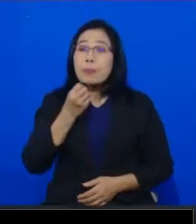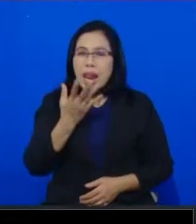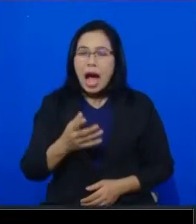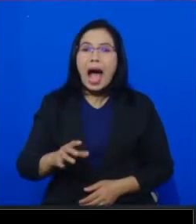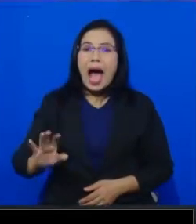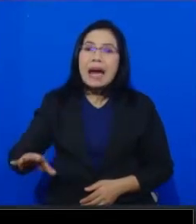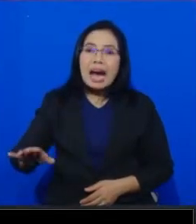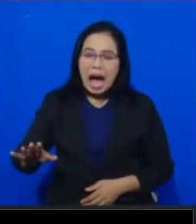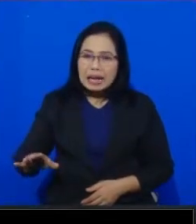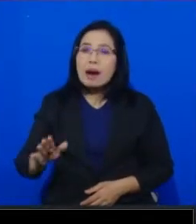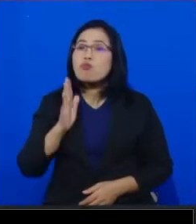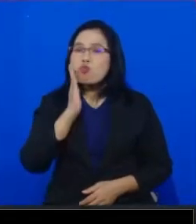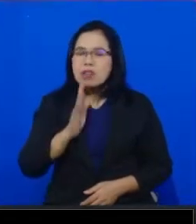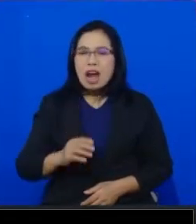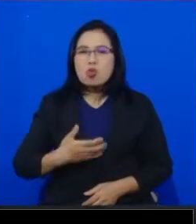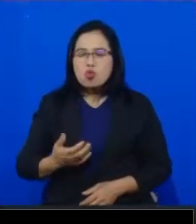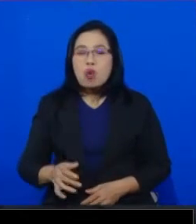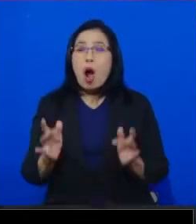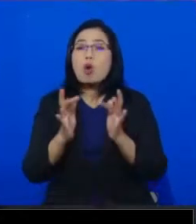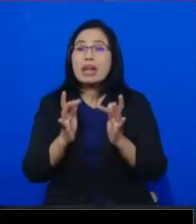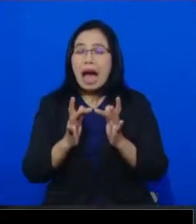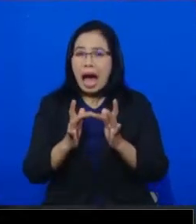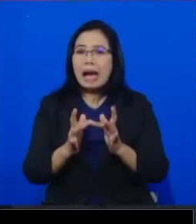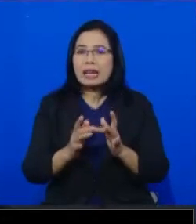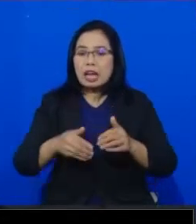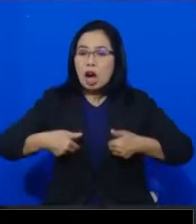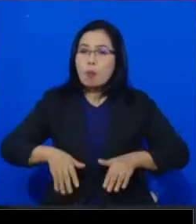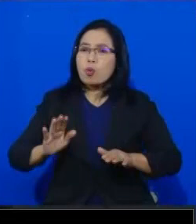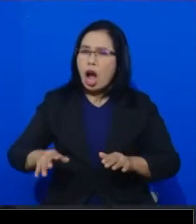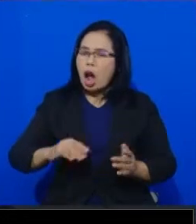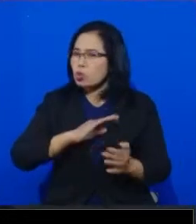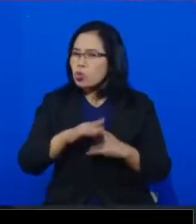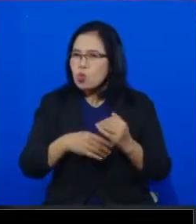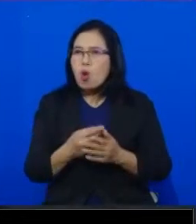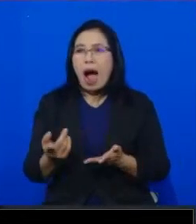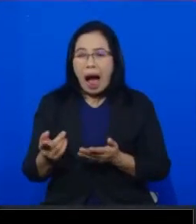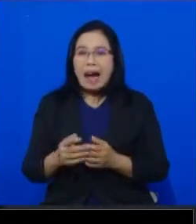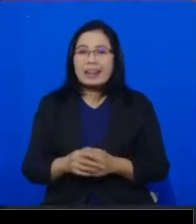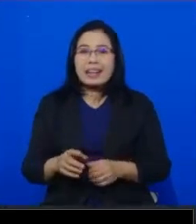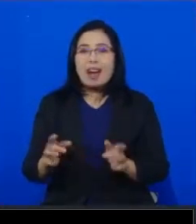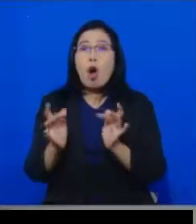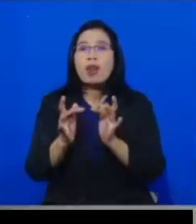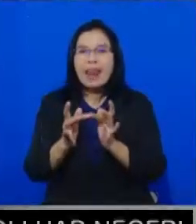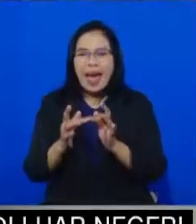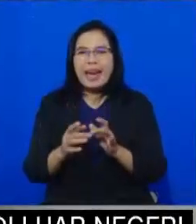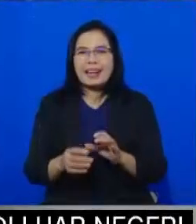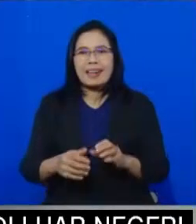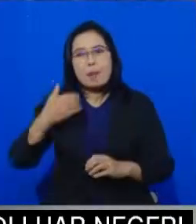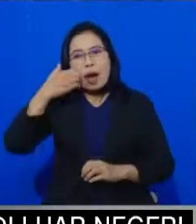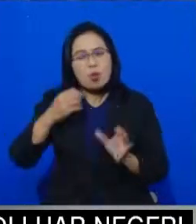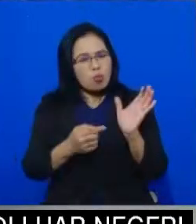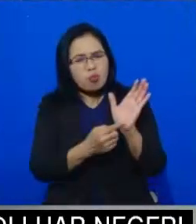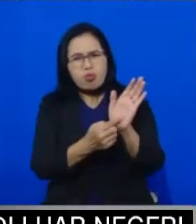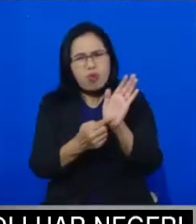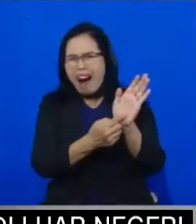suka online? Suka online, iya. Anak, ponakan semua juga pada online di rumah, cuma saya doang. Jarang ya saya